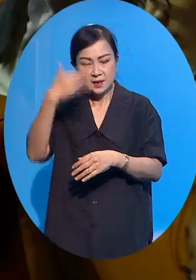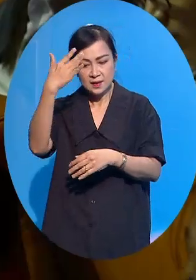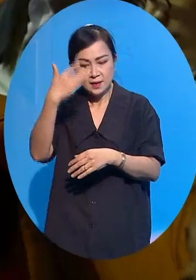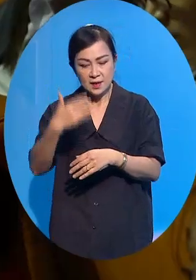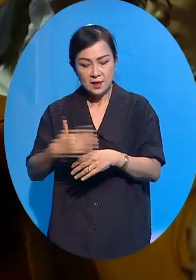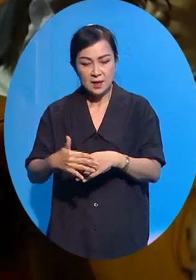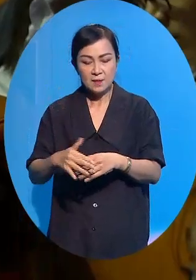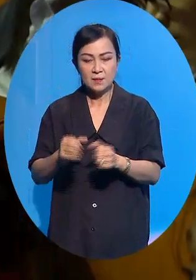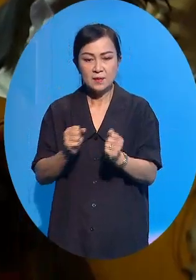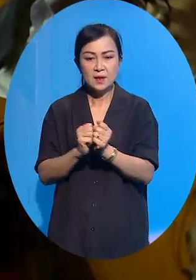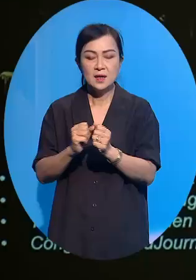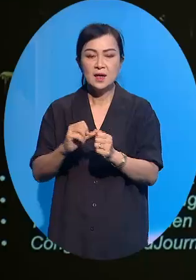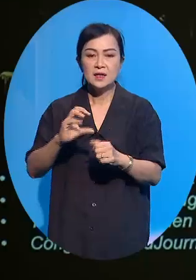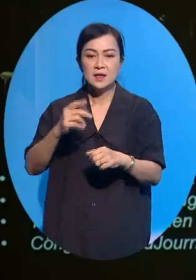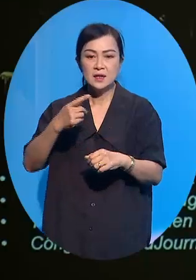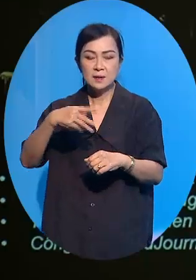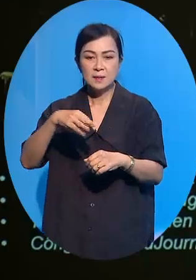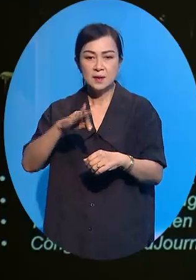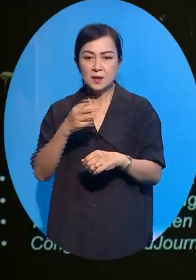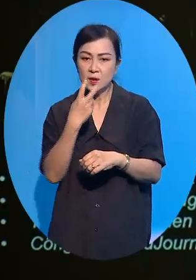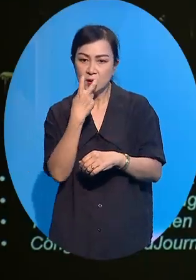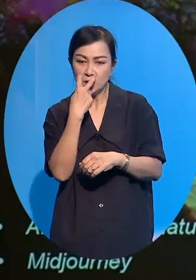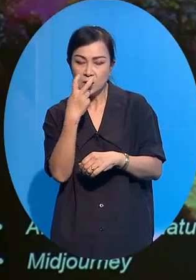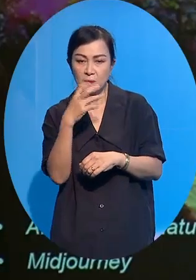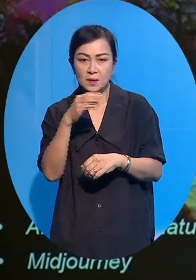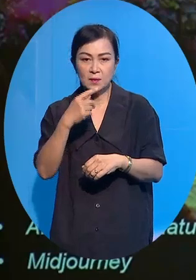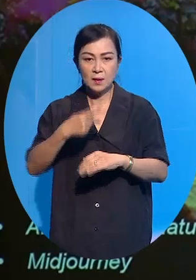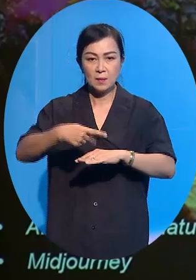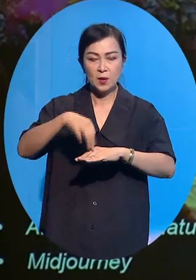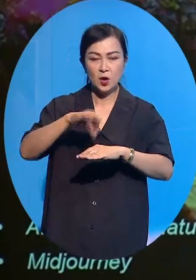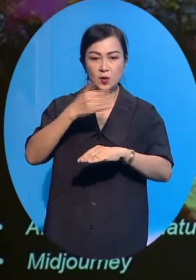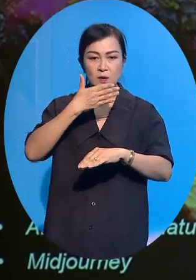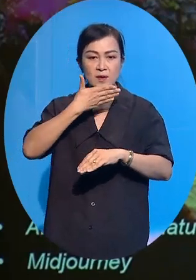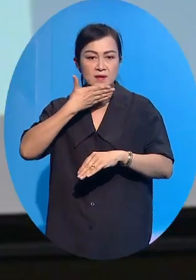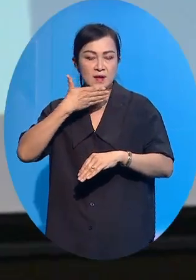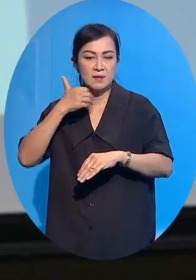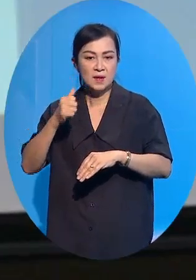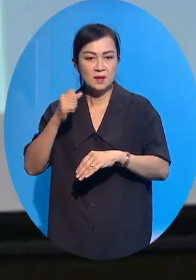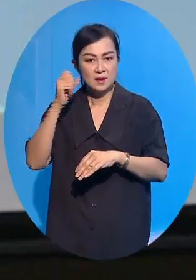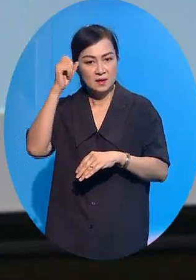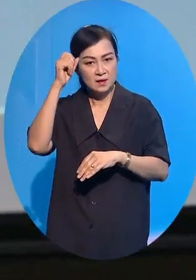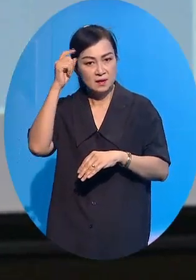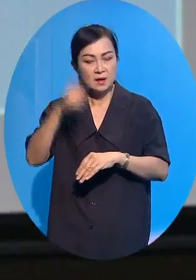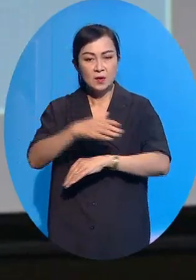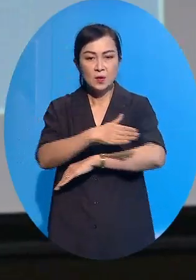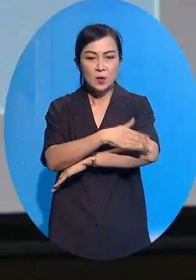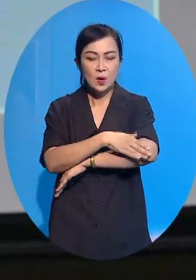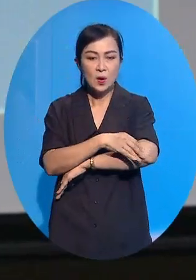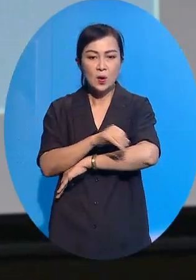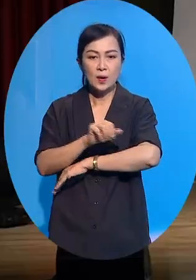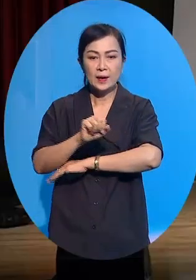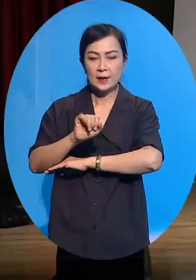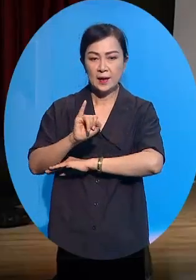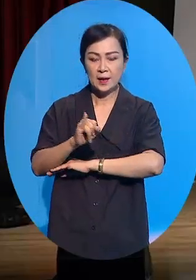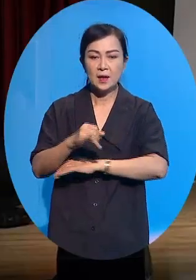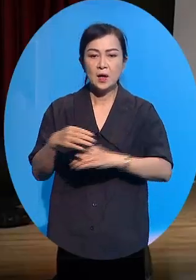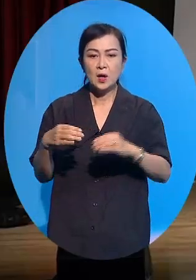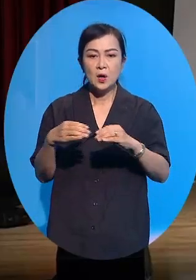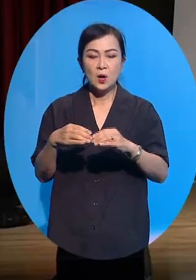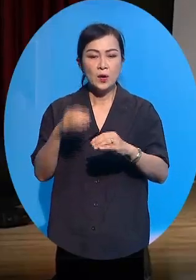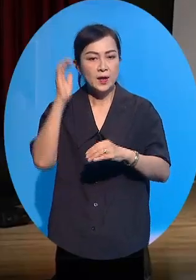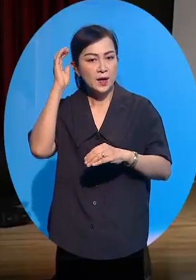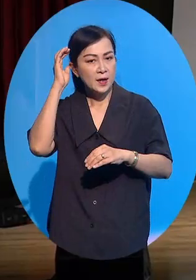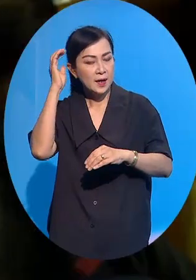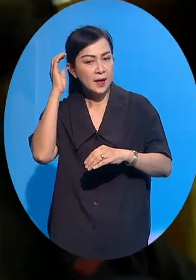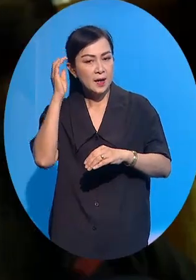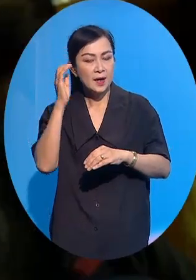tương tác với ChatGPT và chiêm ngưỡng một số tác phẩm nghệ thuật đặc sắc được sáng tạo với sự hỗ trợ của AI. Hội thảo cũng đã được lắng